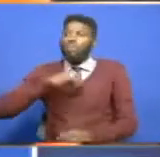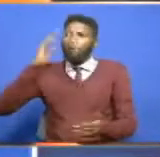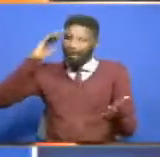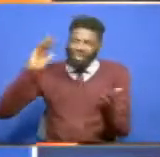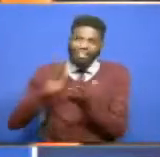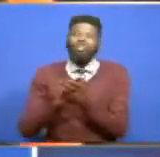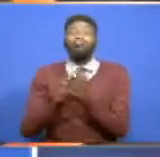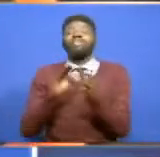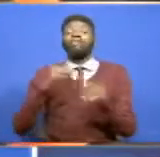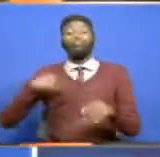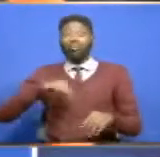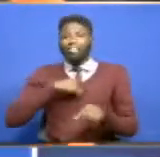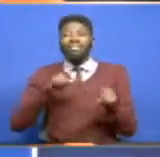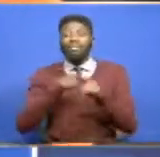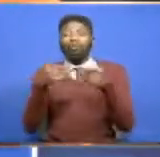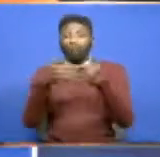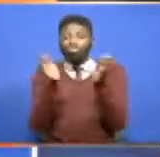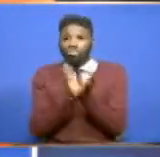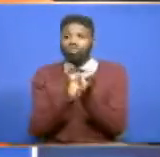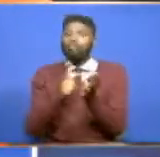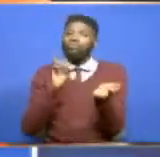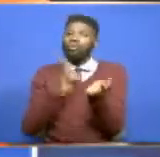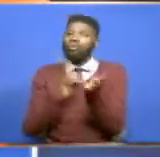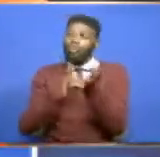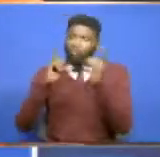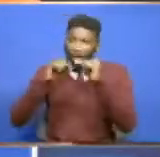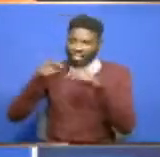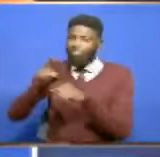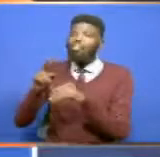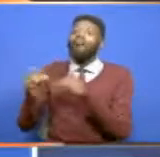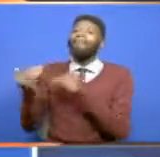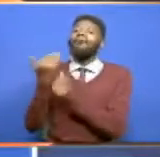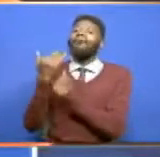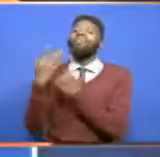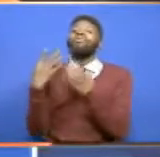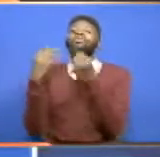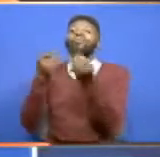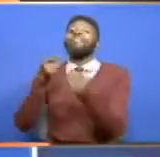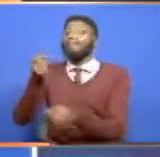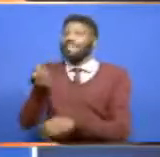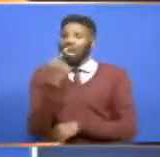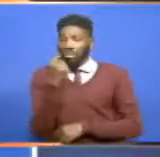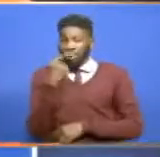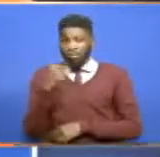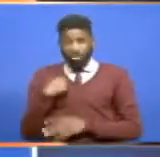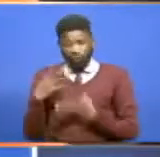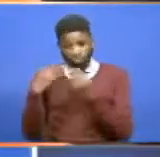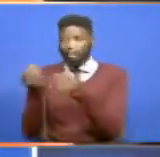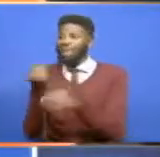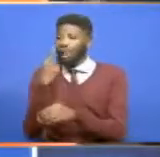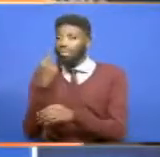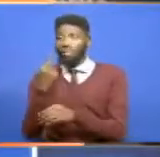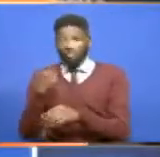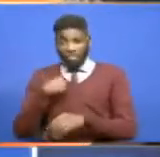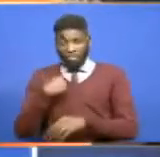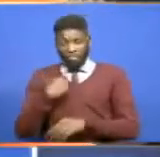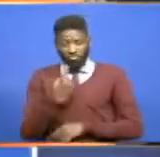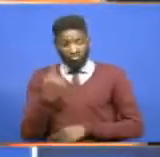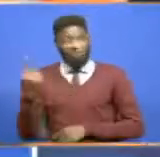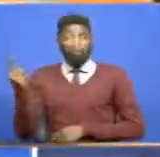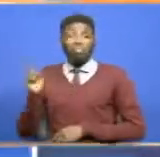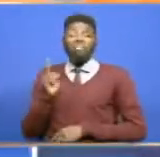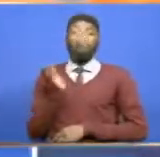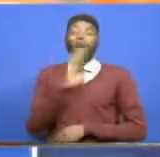madaktari walimtuma niende kununua dawa ili wafanye chenye watakachokifanya. Maana wakati nimeenda kununua dawa, nikirudi naambia ndugu yangu